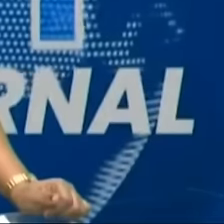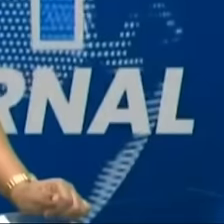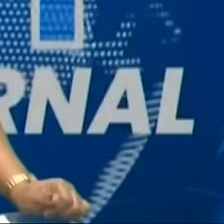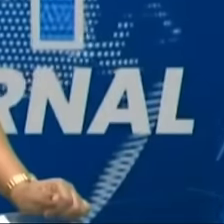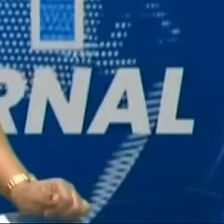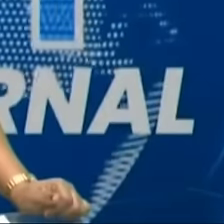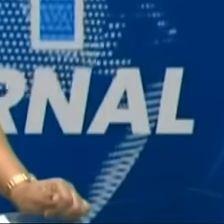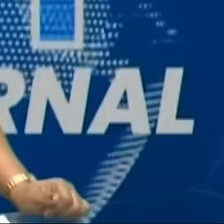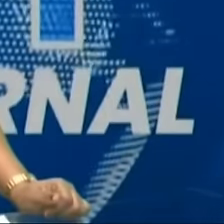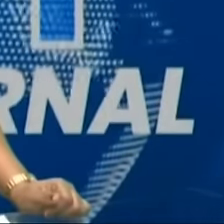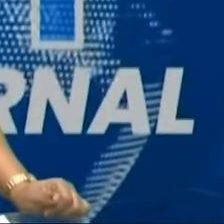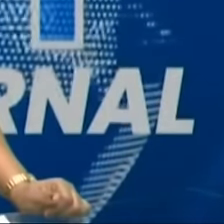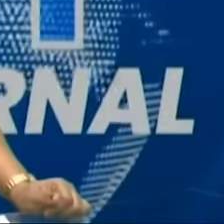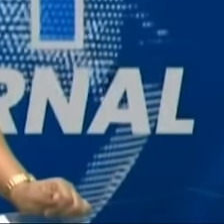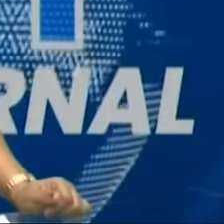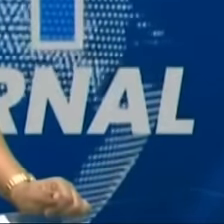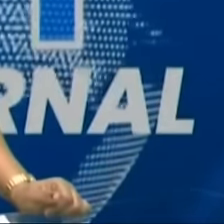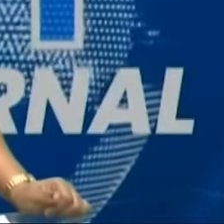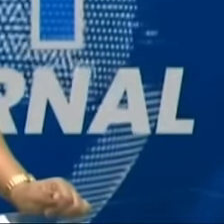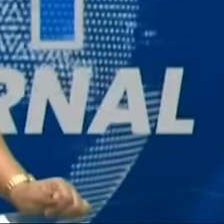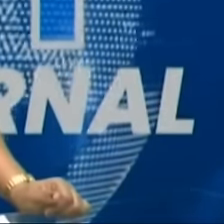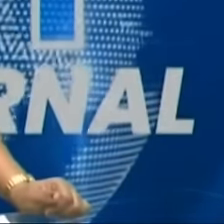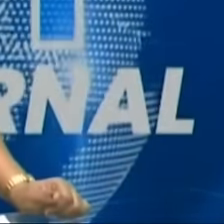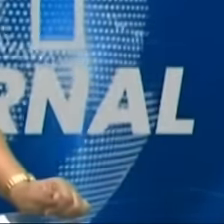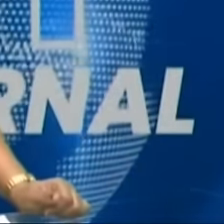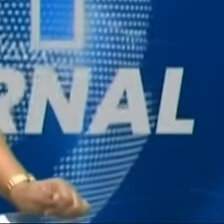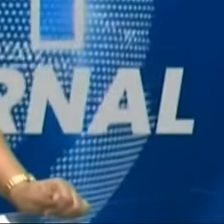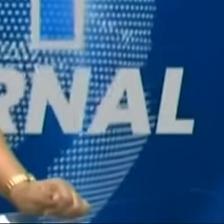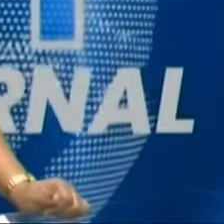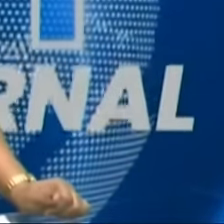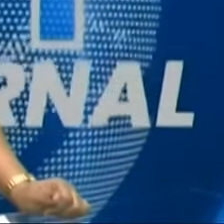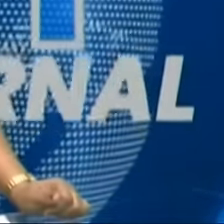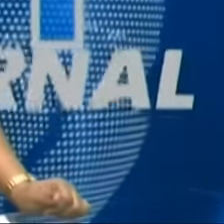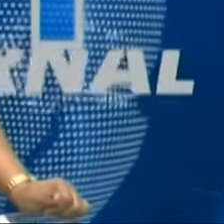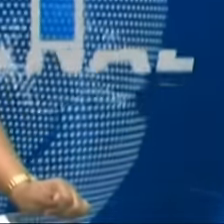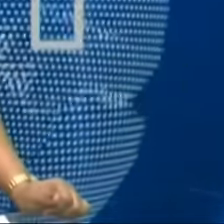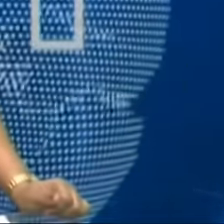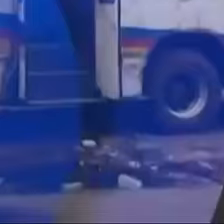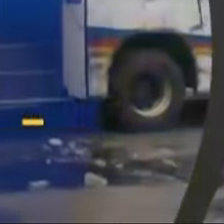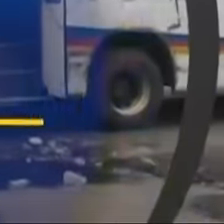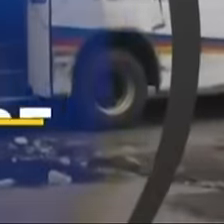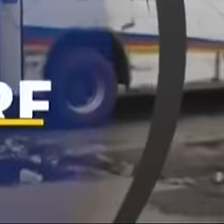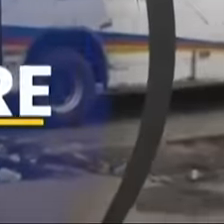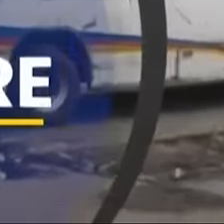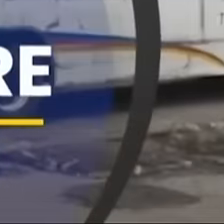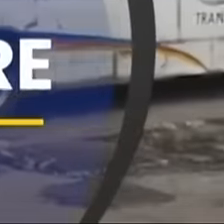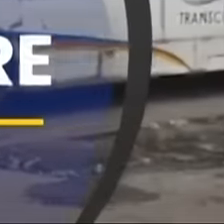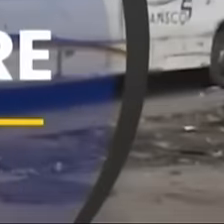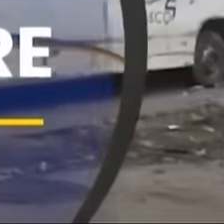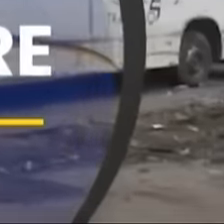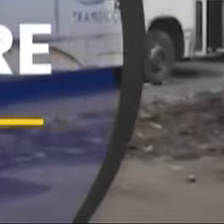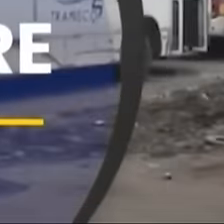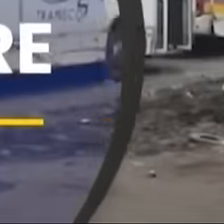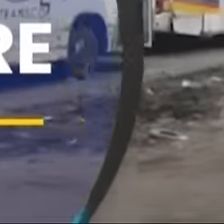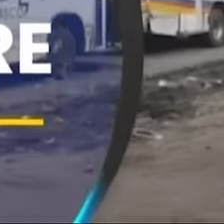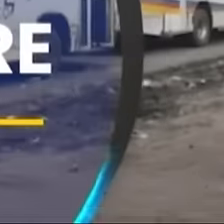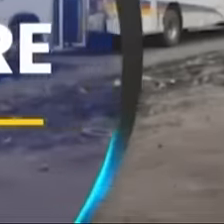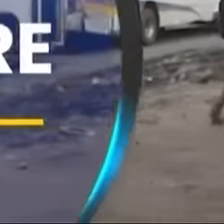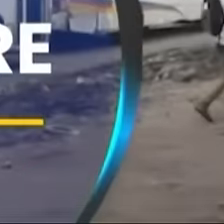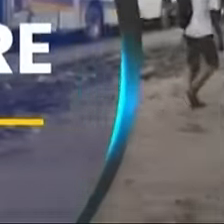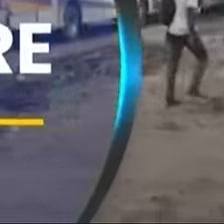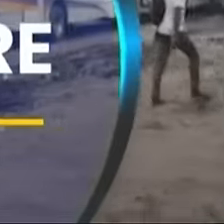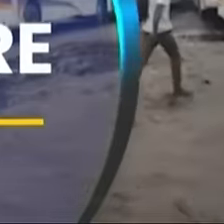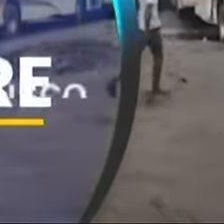notre plaisir de vous informer, mesdames et messieurs. Bonsoir. Au sommet, le transport en commun devient un casse-tête. Kinshasa, les